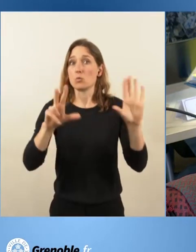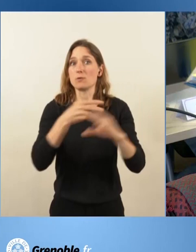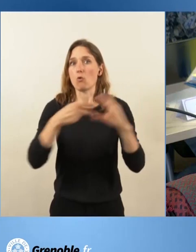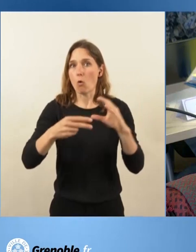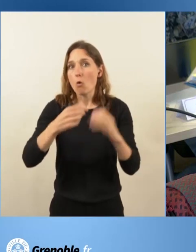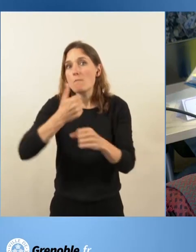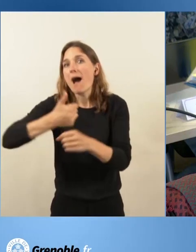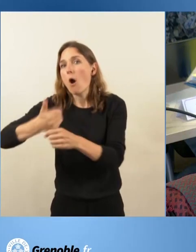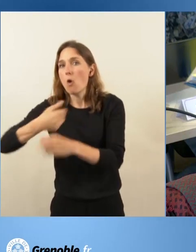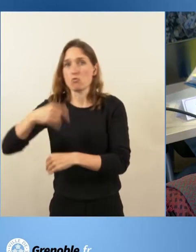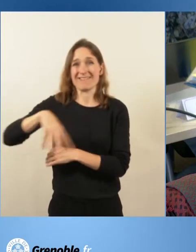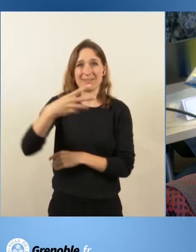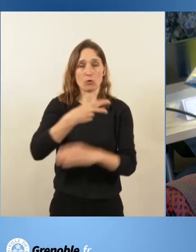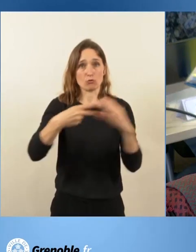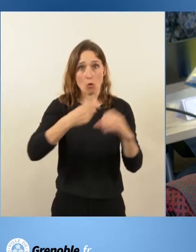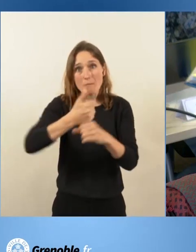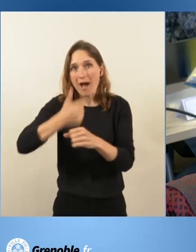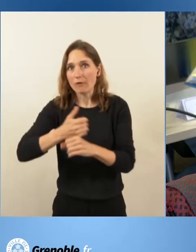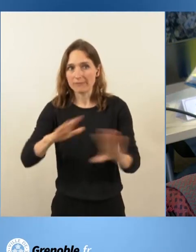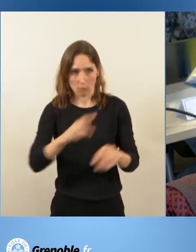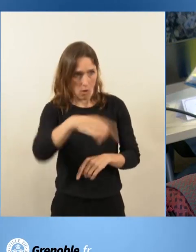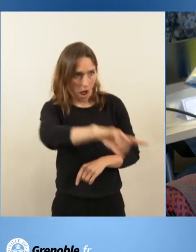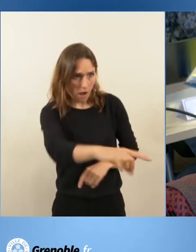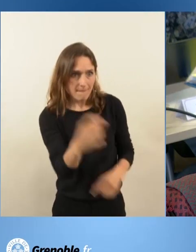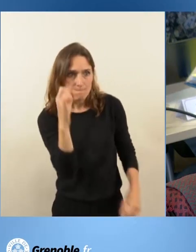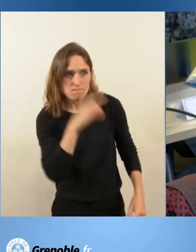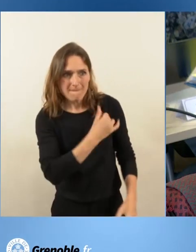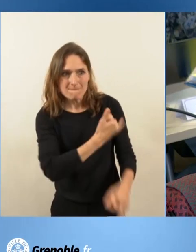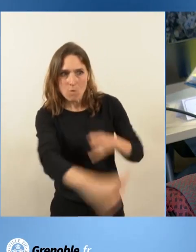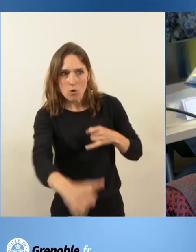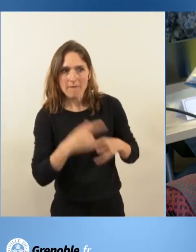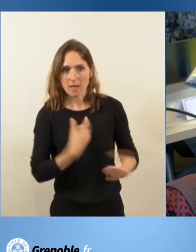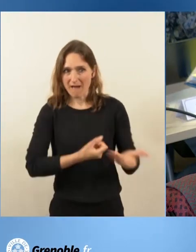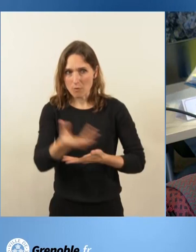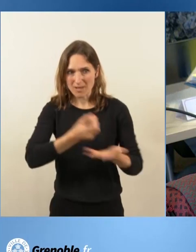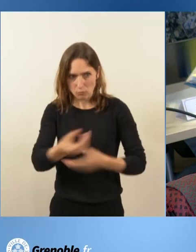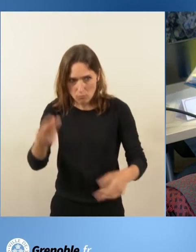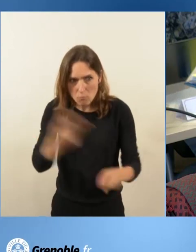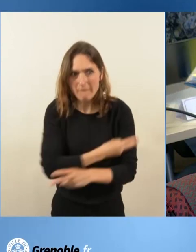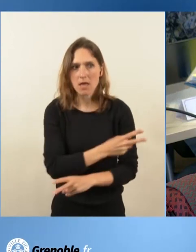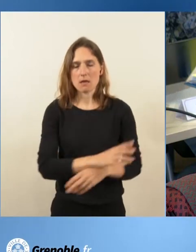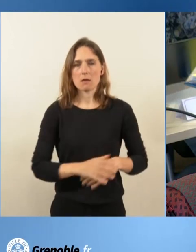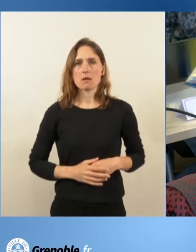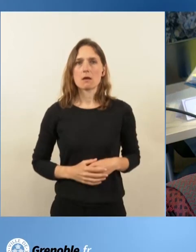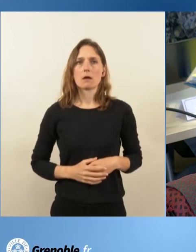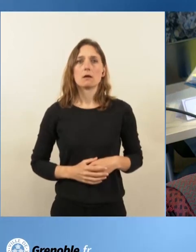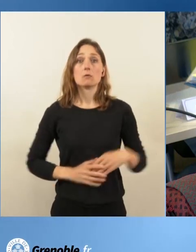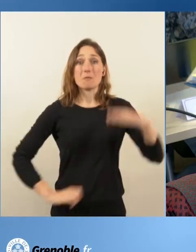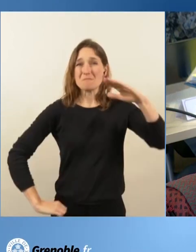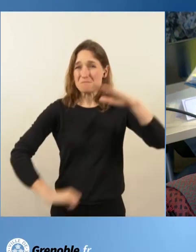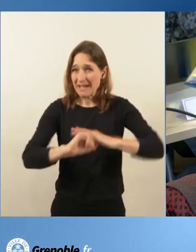donc c'est absolument faux ce que vous ce que vous expliquez c'est faux vous faites une mauvaise information grenobloise et au grenoblois au maximum